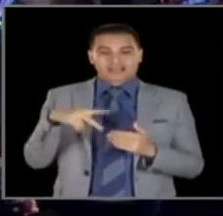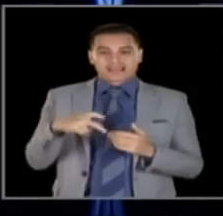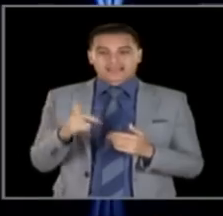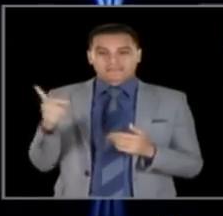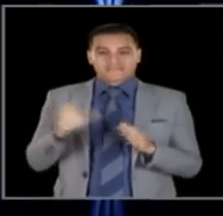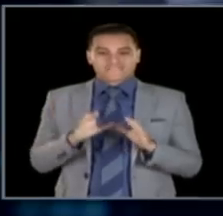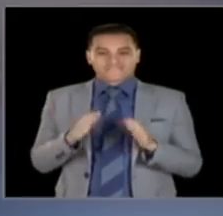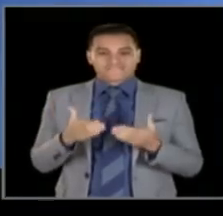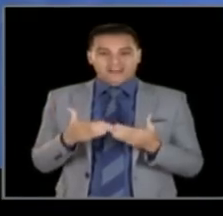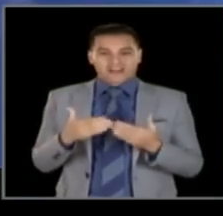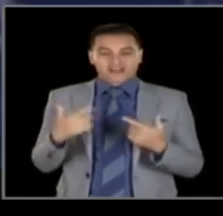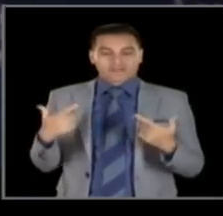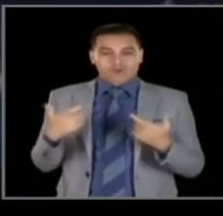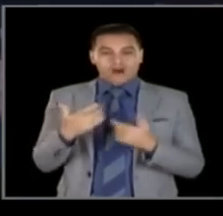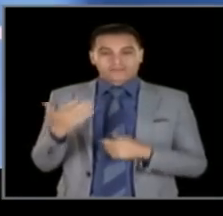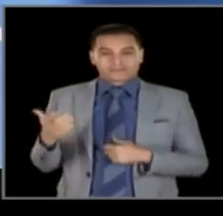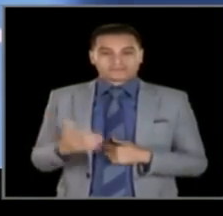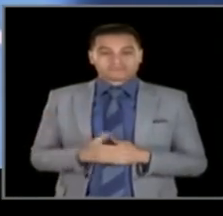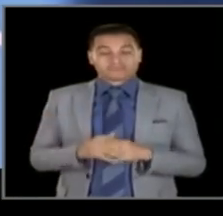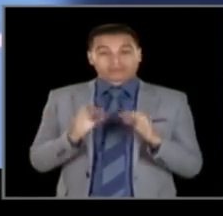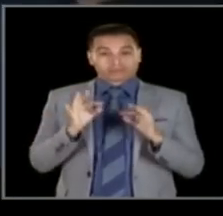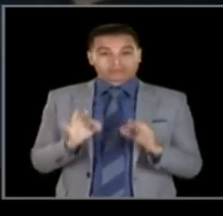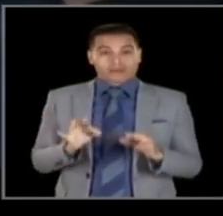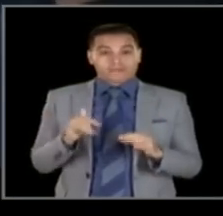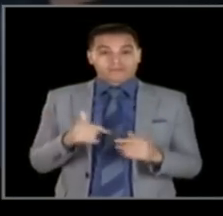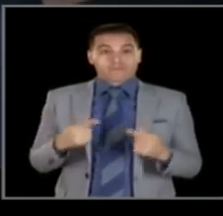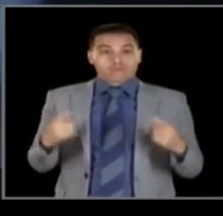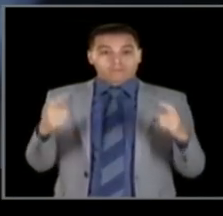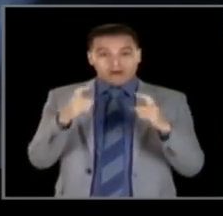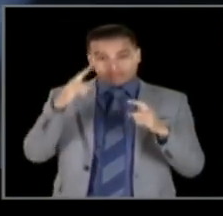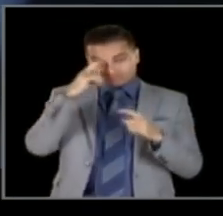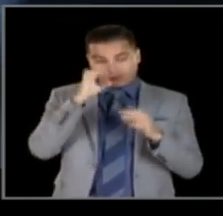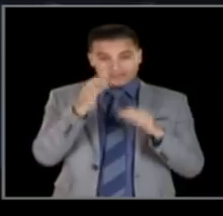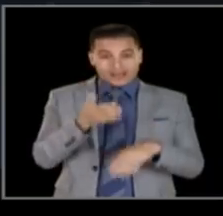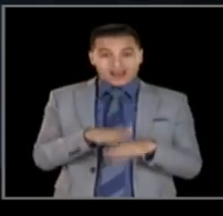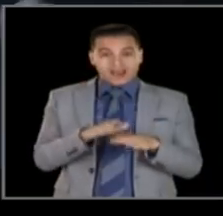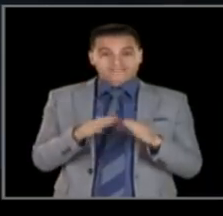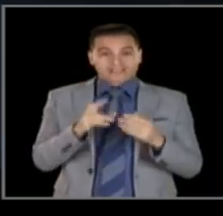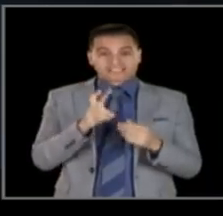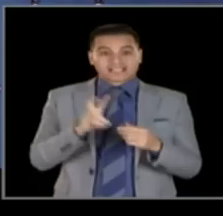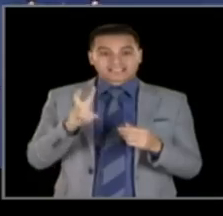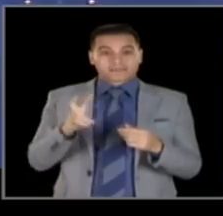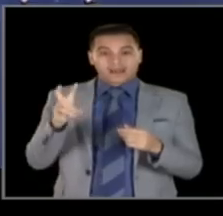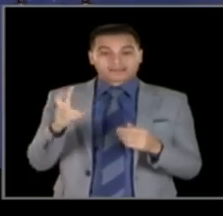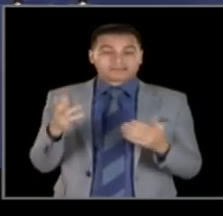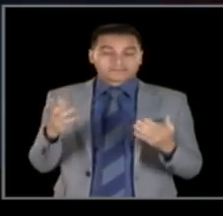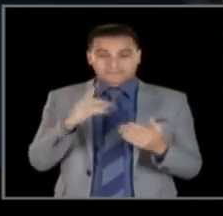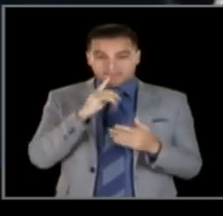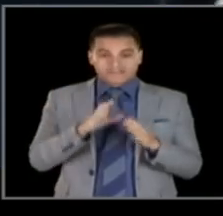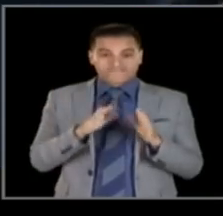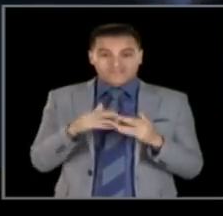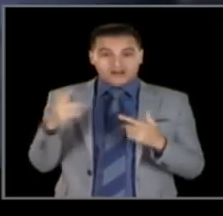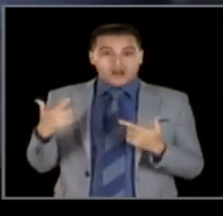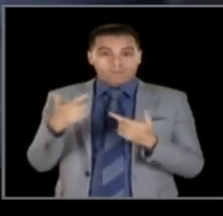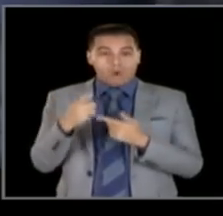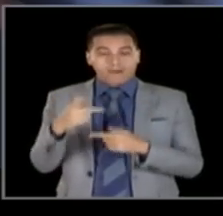35-80 فايترز. طبعاً المباراة اتصعبت جداً على فريق ثلاث سبعات. فريق